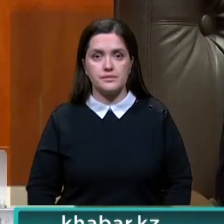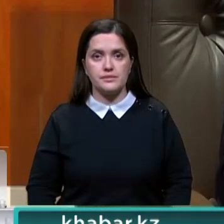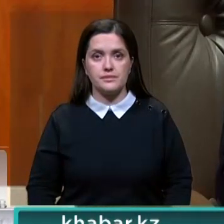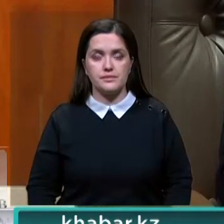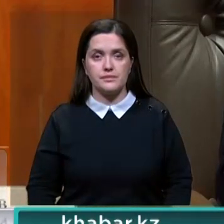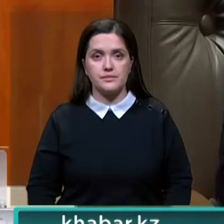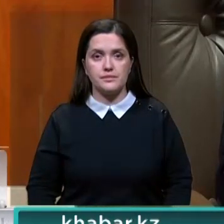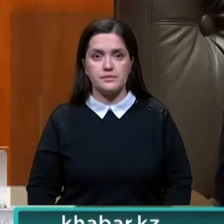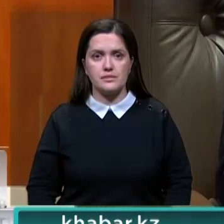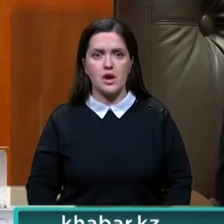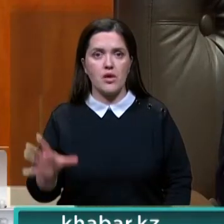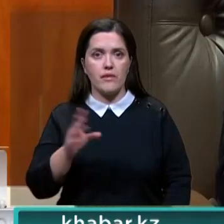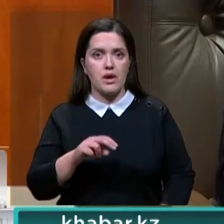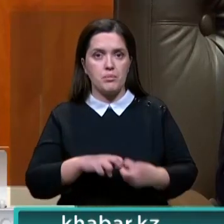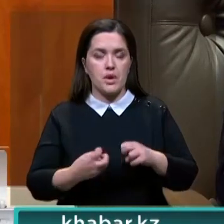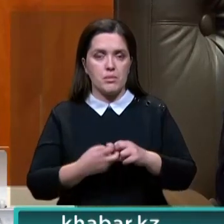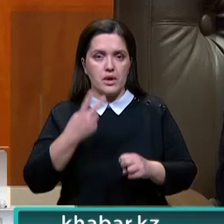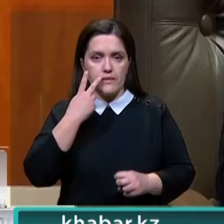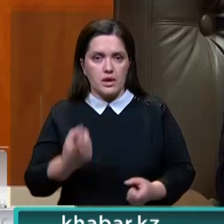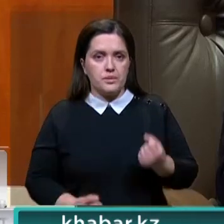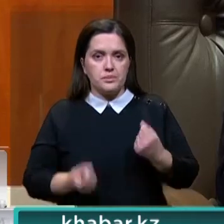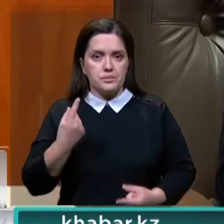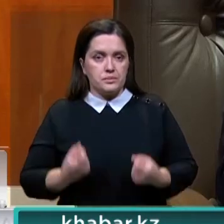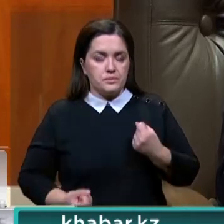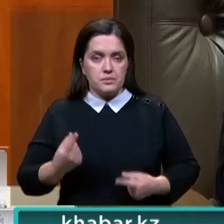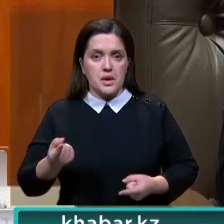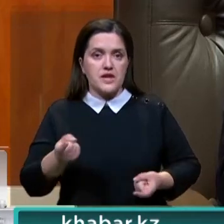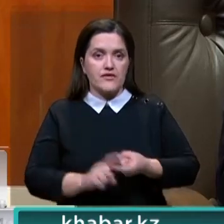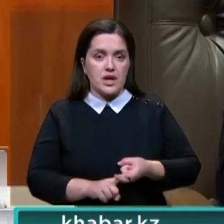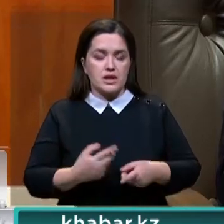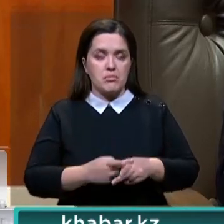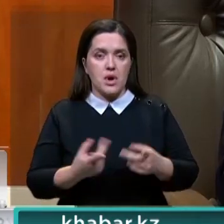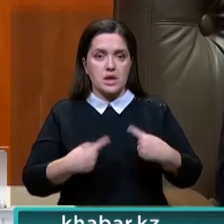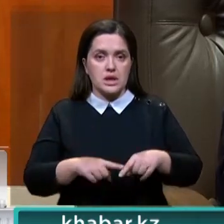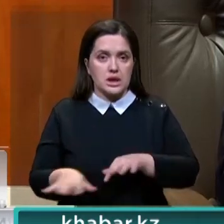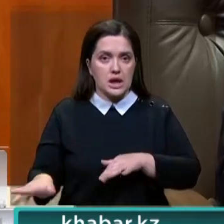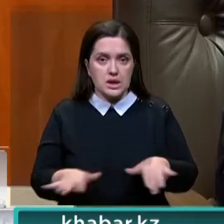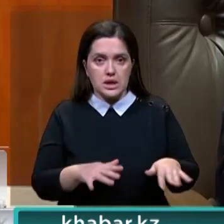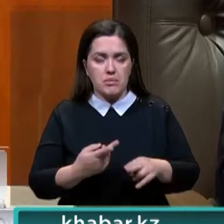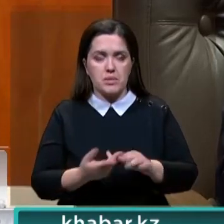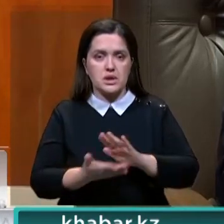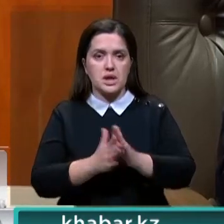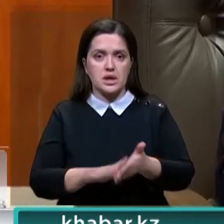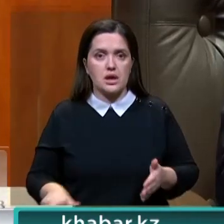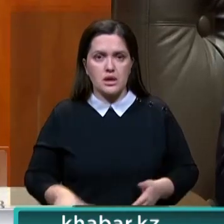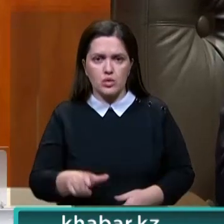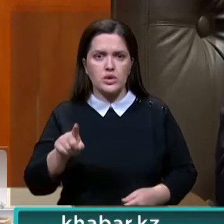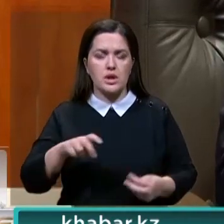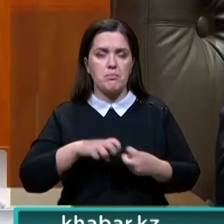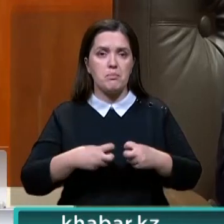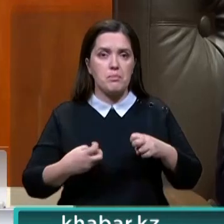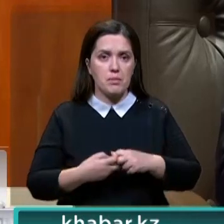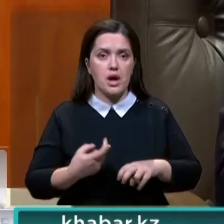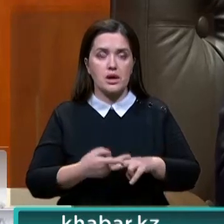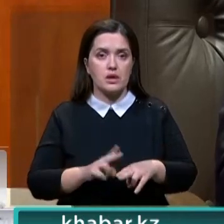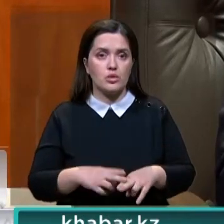все наши проблемы. Проблемы связаны с организацией движения, с состоянием дорог. То есть те проблемы,